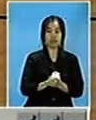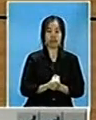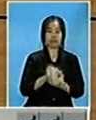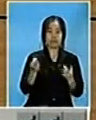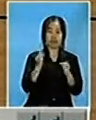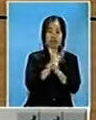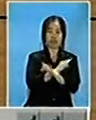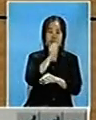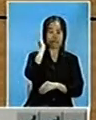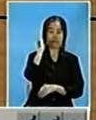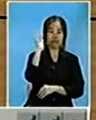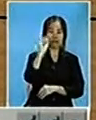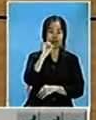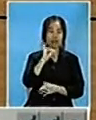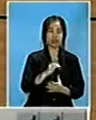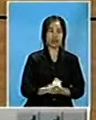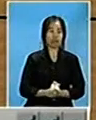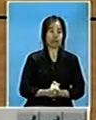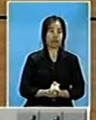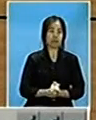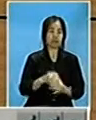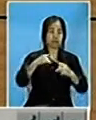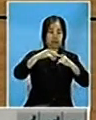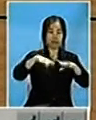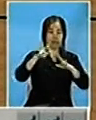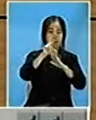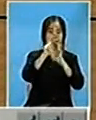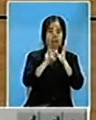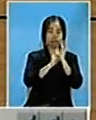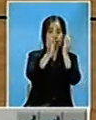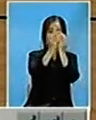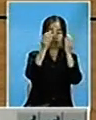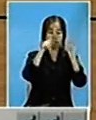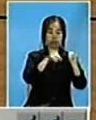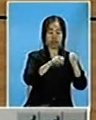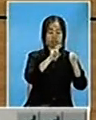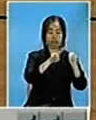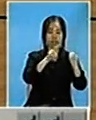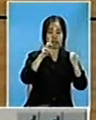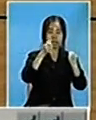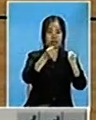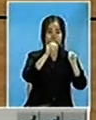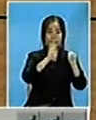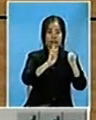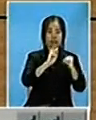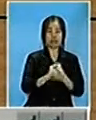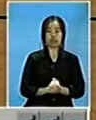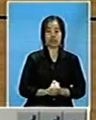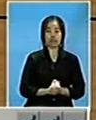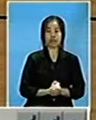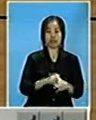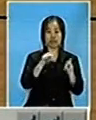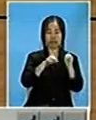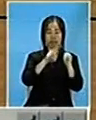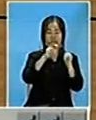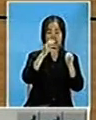ในสภาเมื่อสักครู่นี้น่าจะขัดต่อรัฐธรรมนูญมาตรา216ครับ216วร